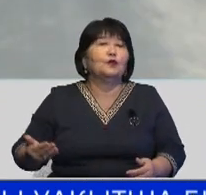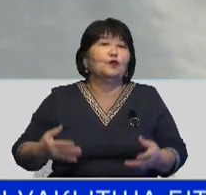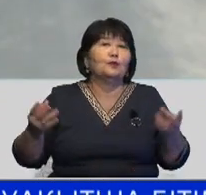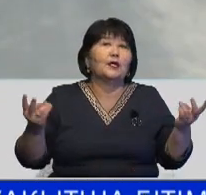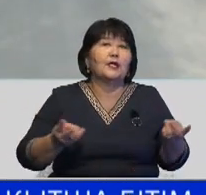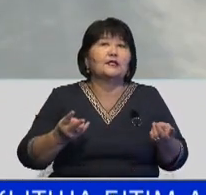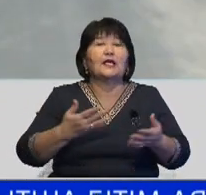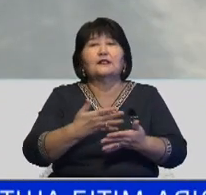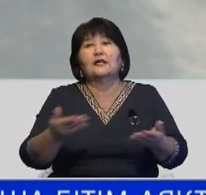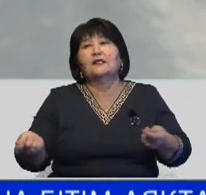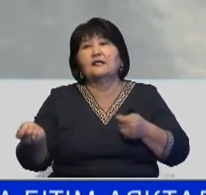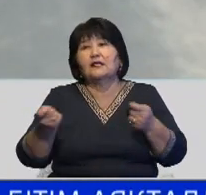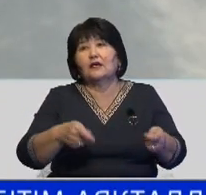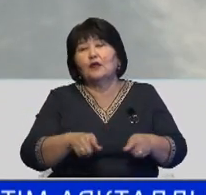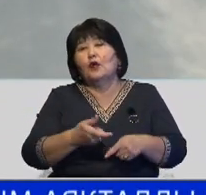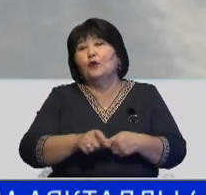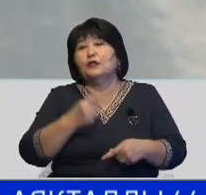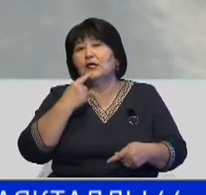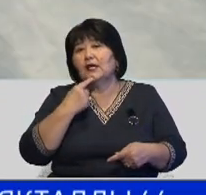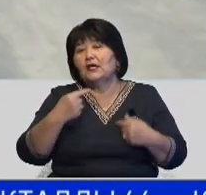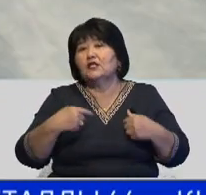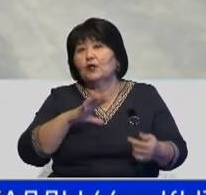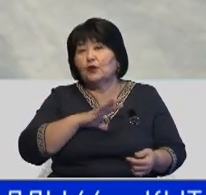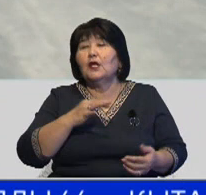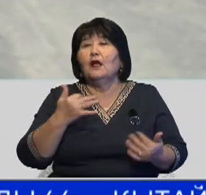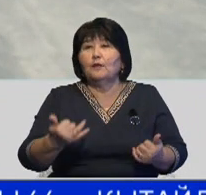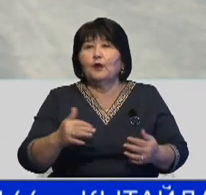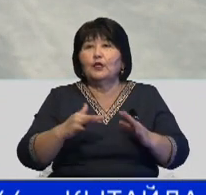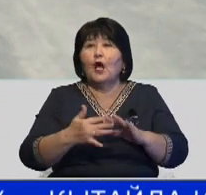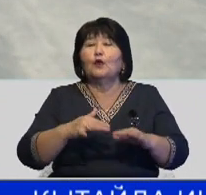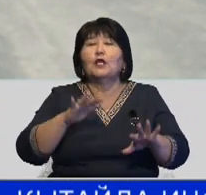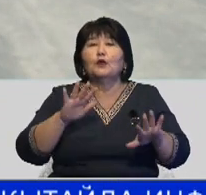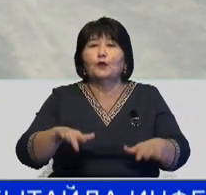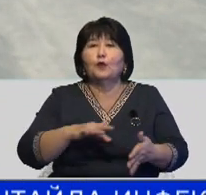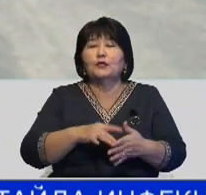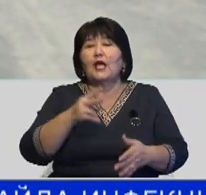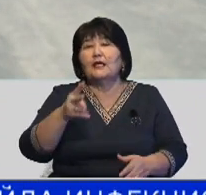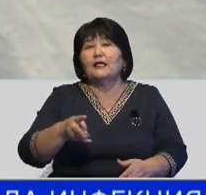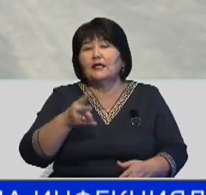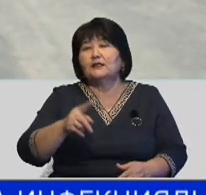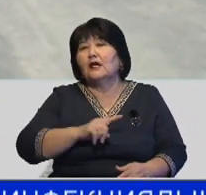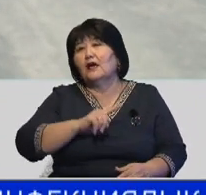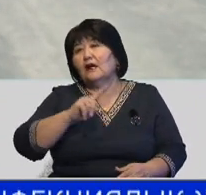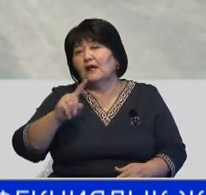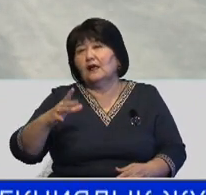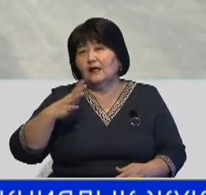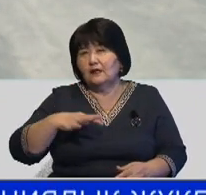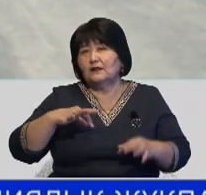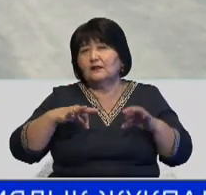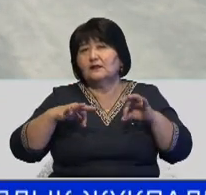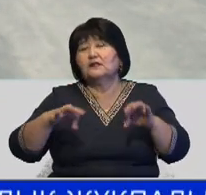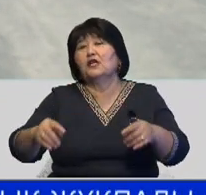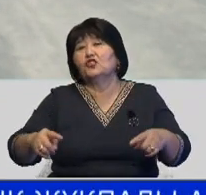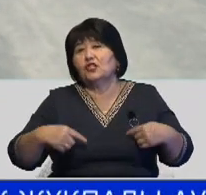қажетті заттарды әкелу жағынан да өте көп қиыншылық көретінбіз. Бұрын аудан орталығына 2 сағат көлемінде әрең дегенде қиыншылық